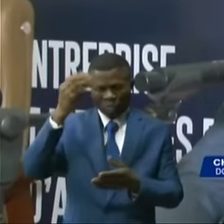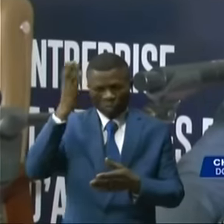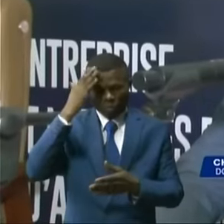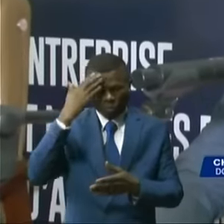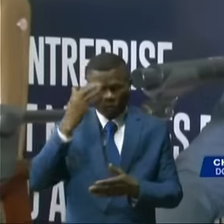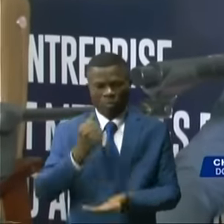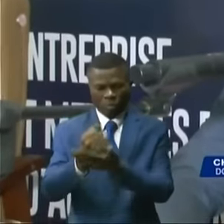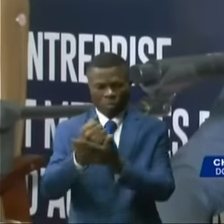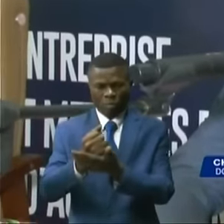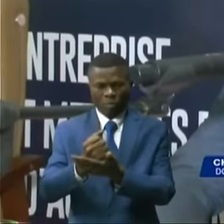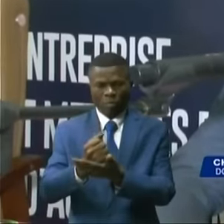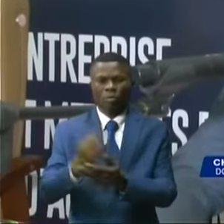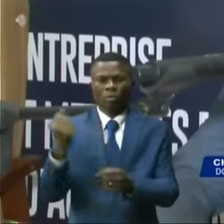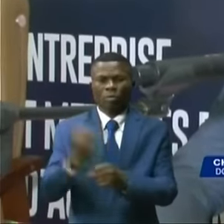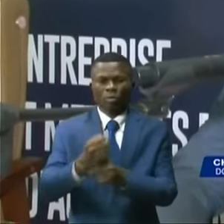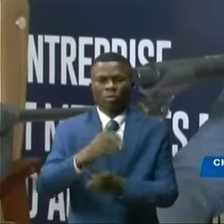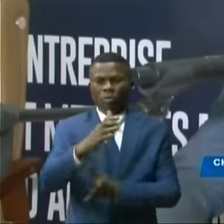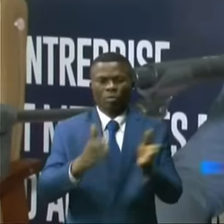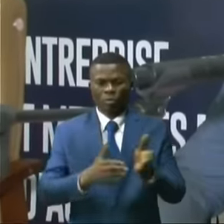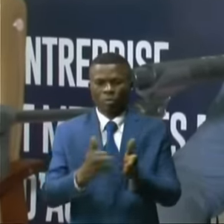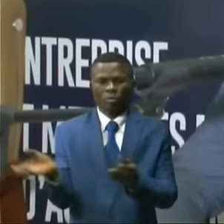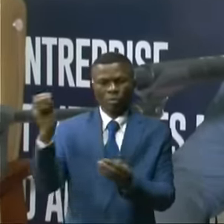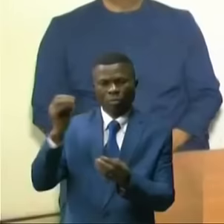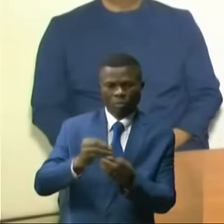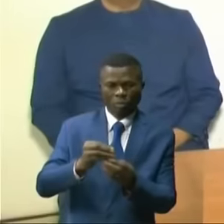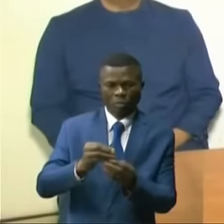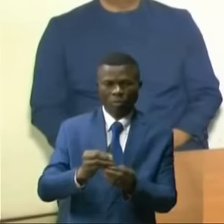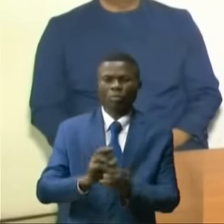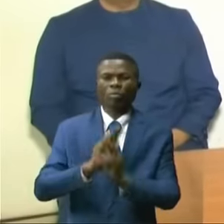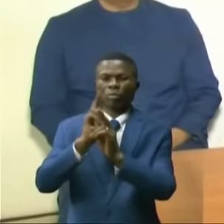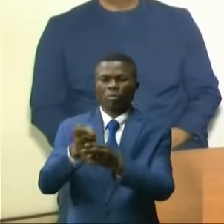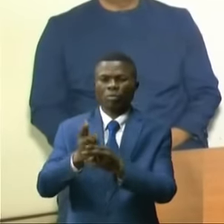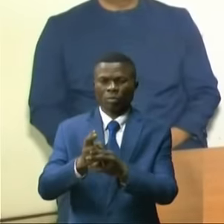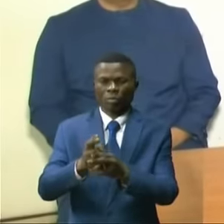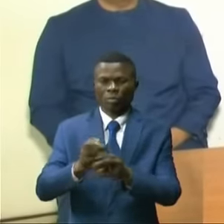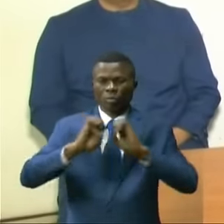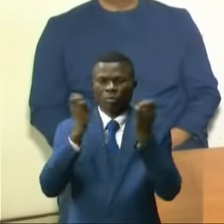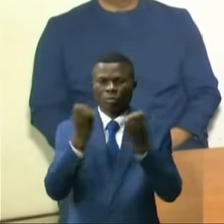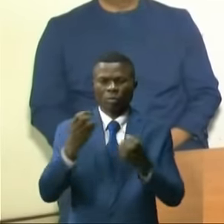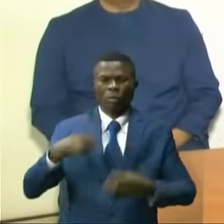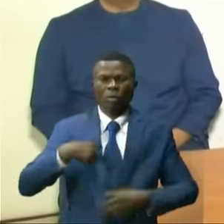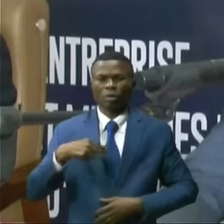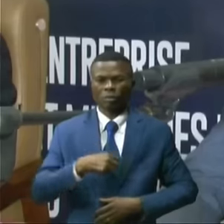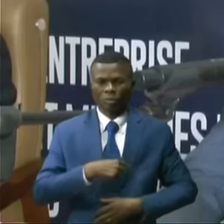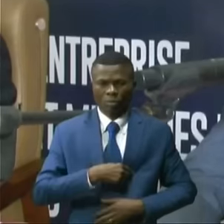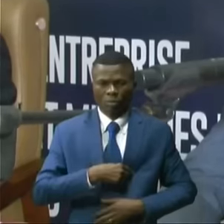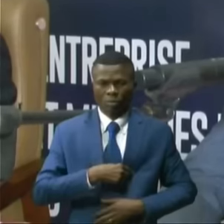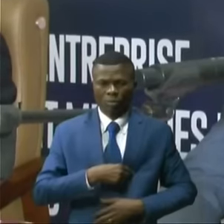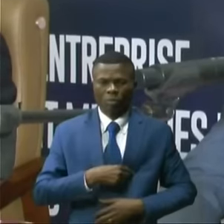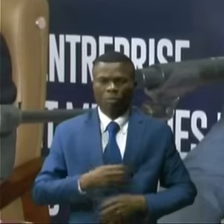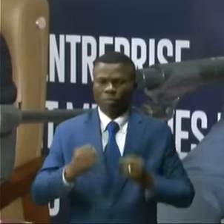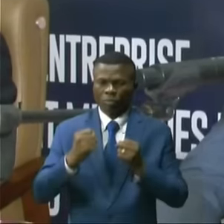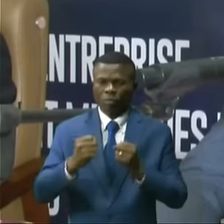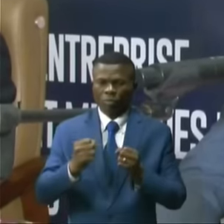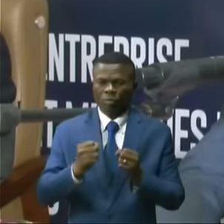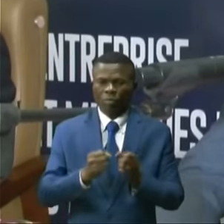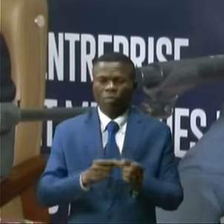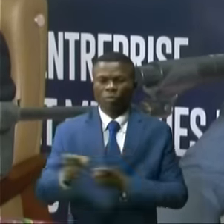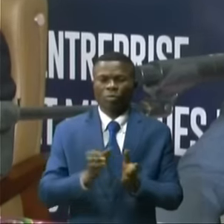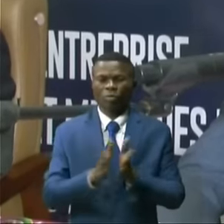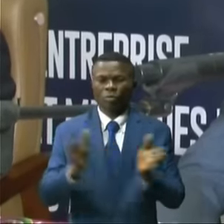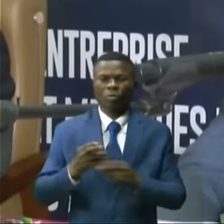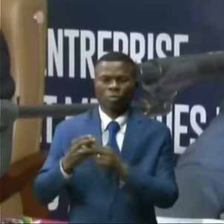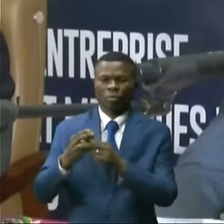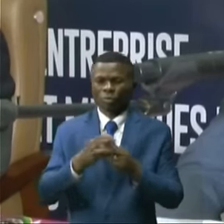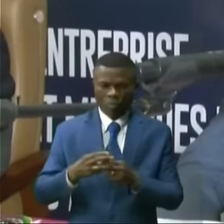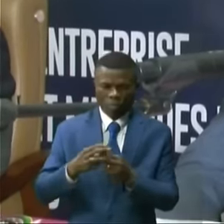au service de la caisse pour optimiser le rendement de notre entreprise la p ité du régime général de sécurité